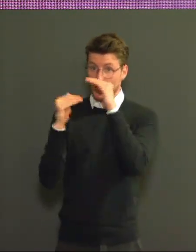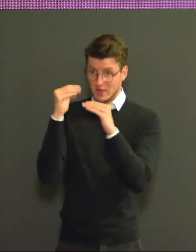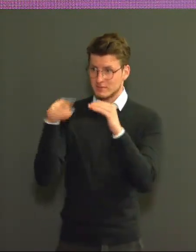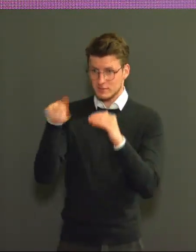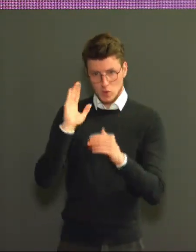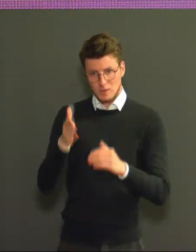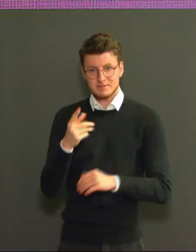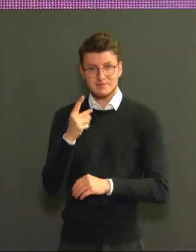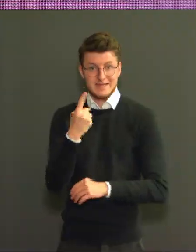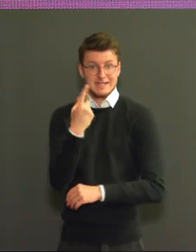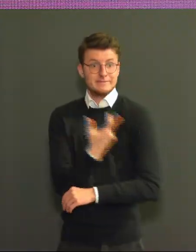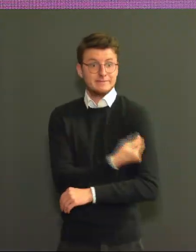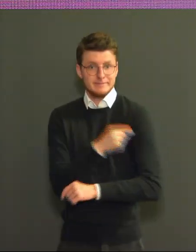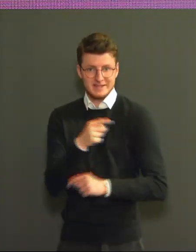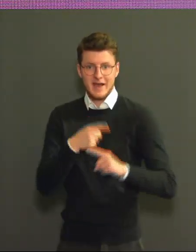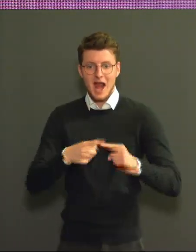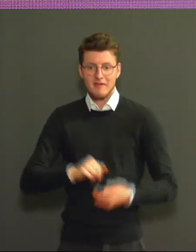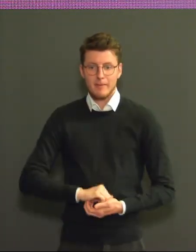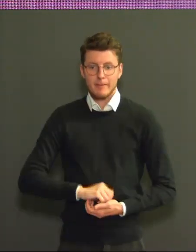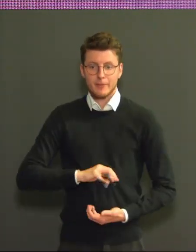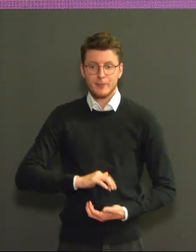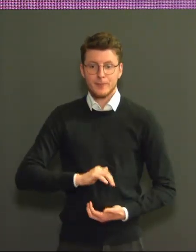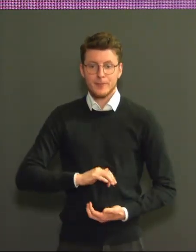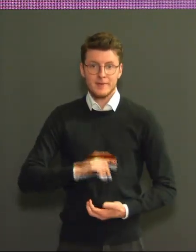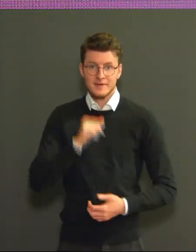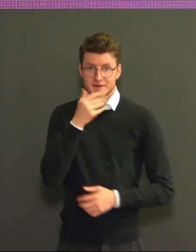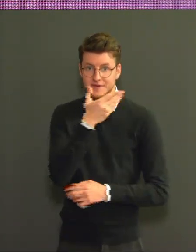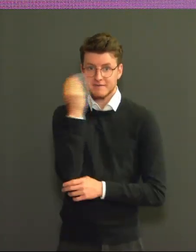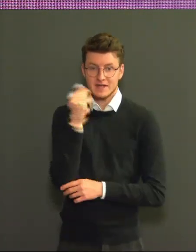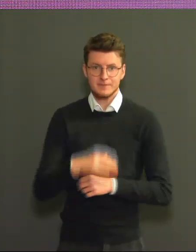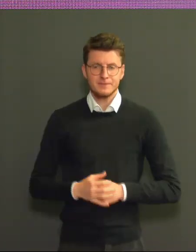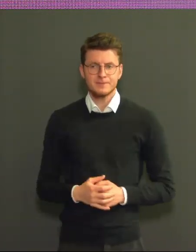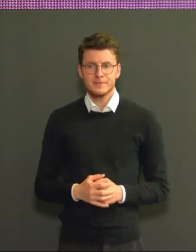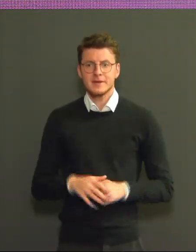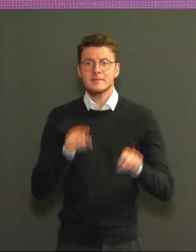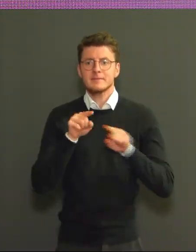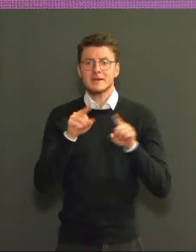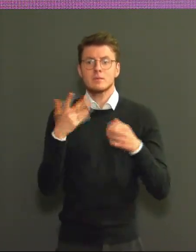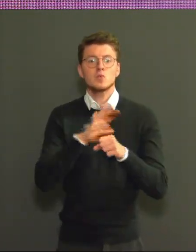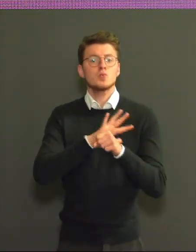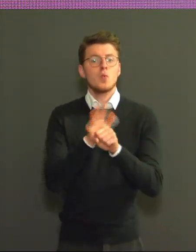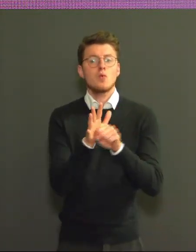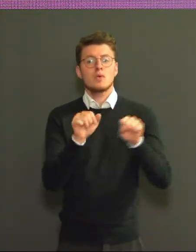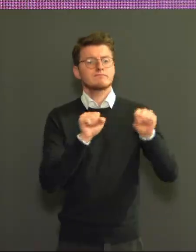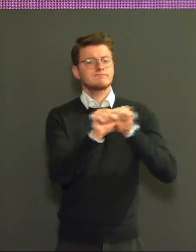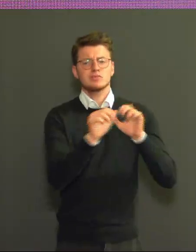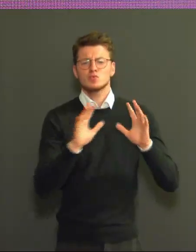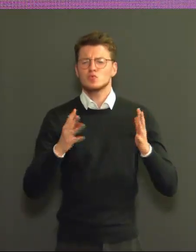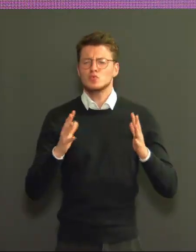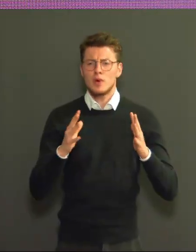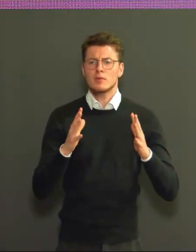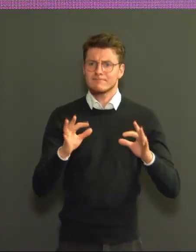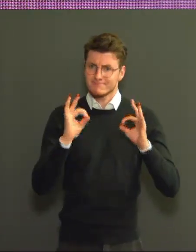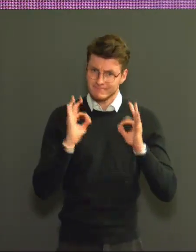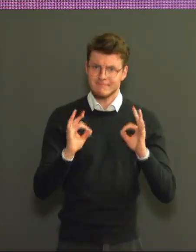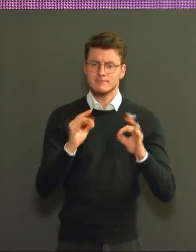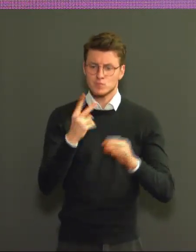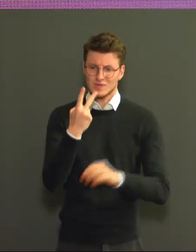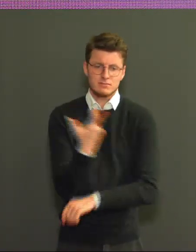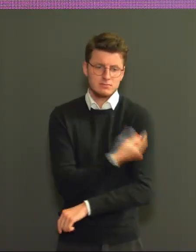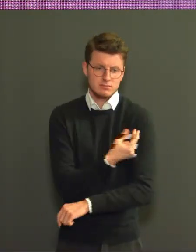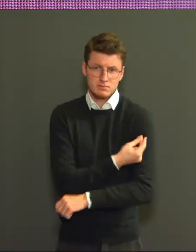is. De bescherming tegen het virus is pas optimaal na 2 inspuitingen.